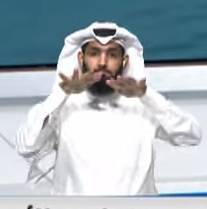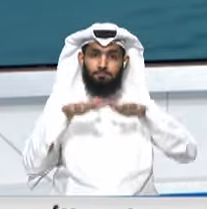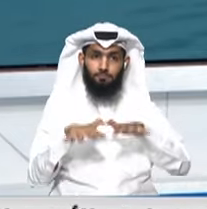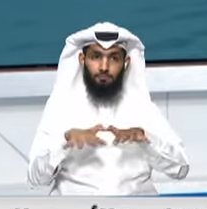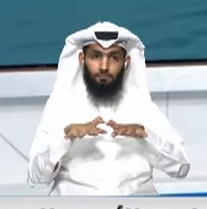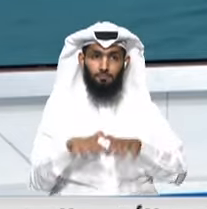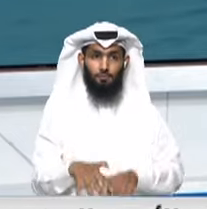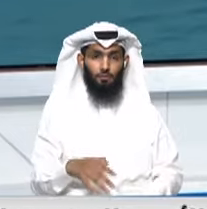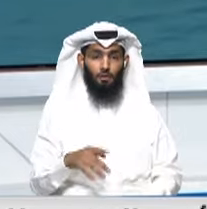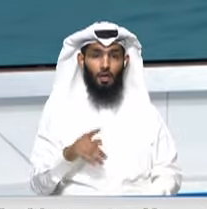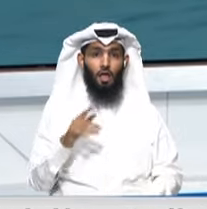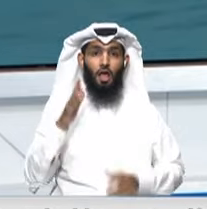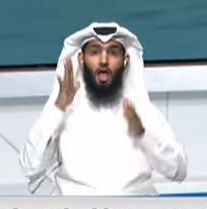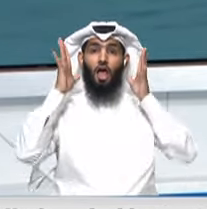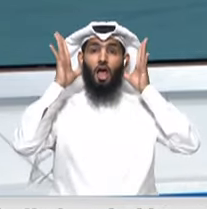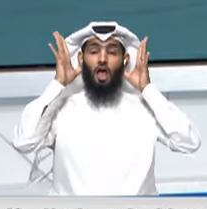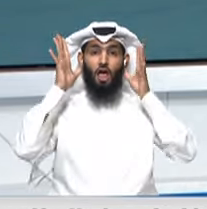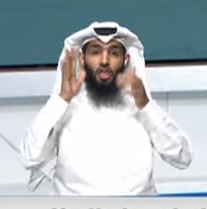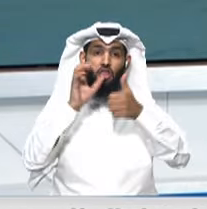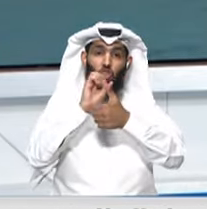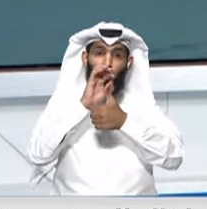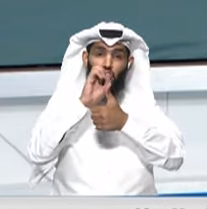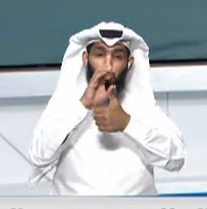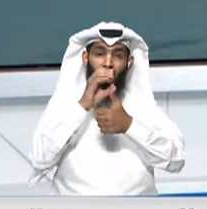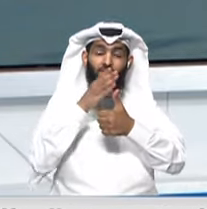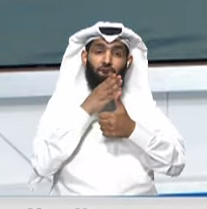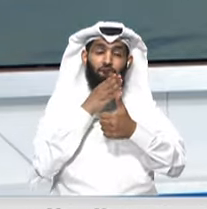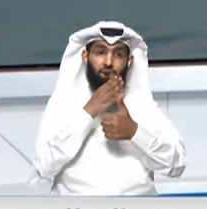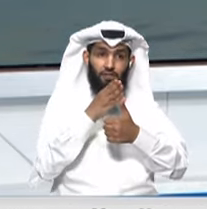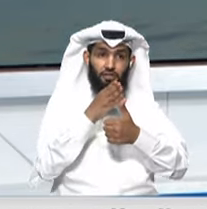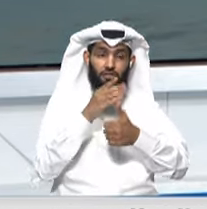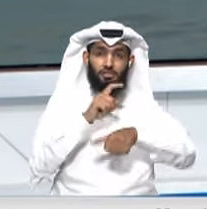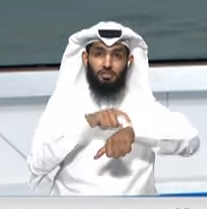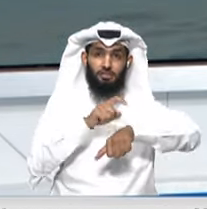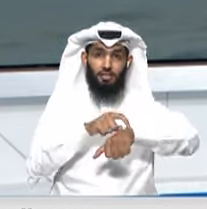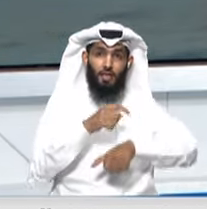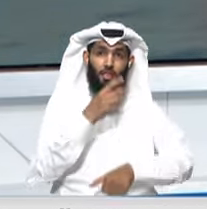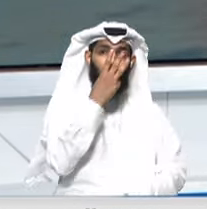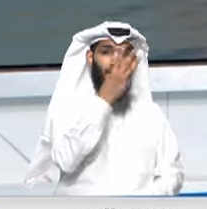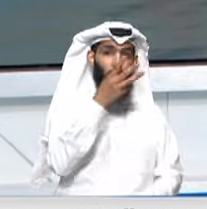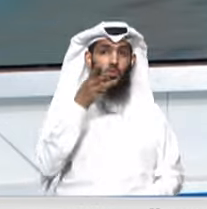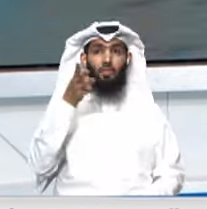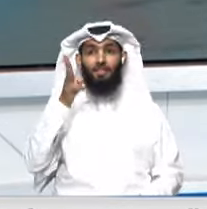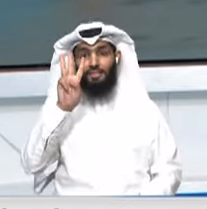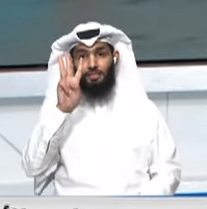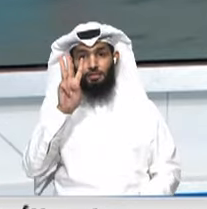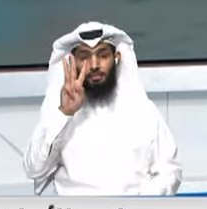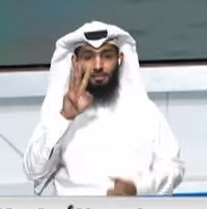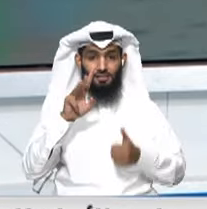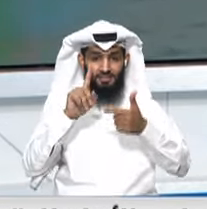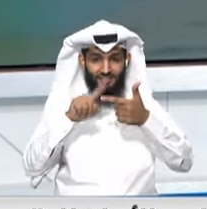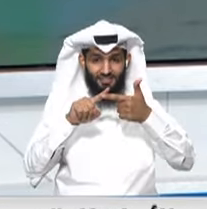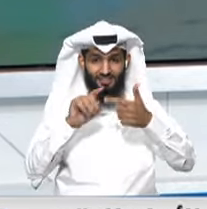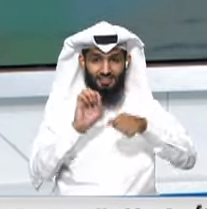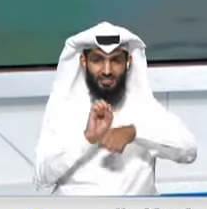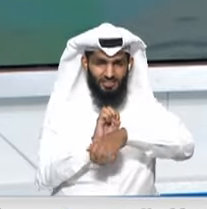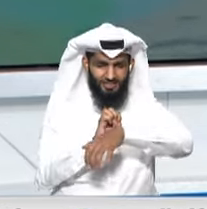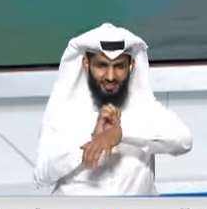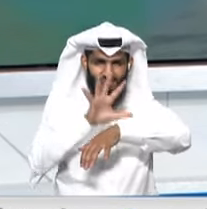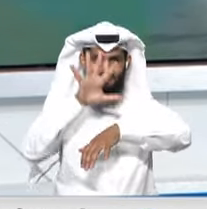مواقيت مدن الله على حسب التوقيت المحلي مدينة الكويت، موعد أذان الفجر الساعة 3:13، موعد شروق الشمس